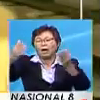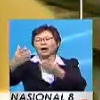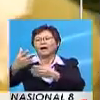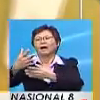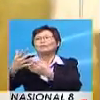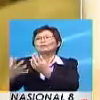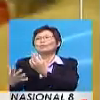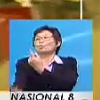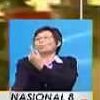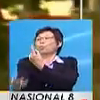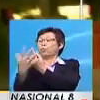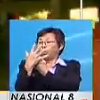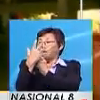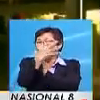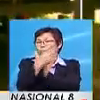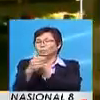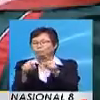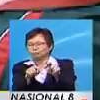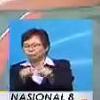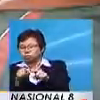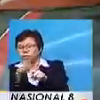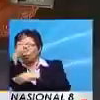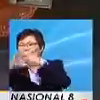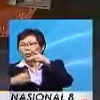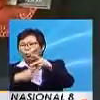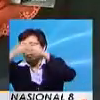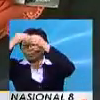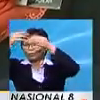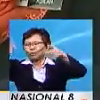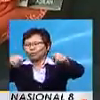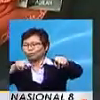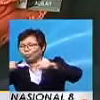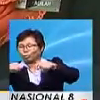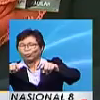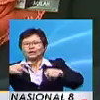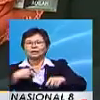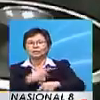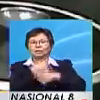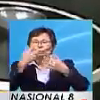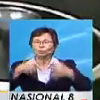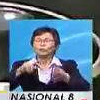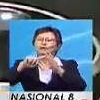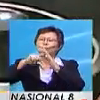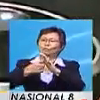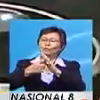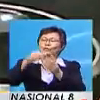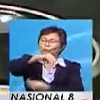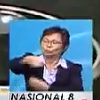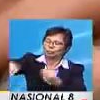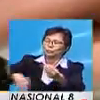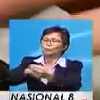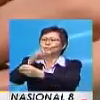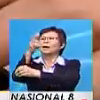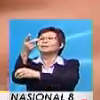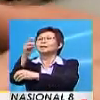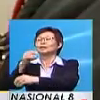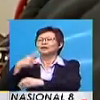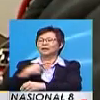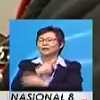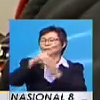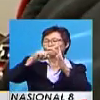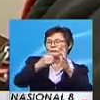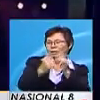mendapat tempat juga bersaing dalam dunia penyiaran sudah pun kita bermula transformasi RTM kita bermula